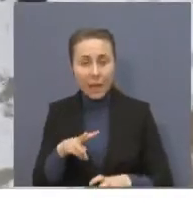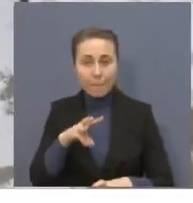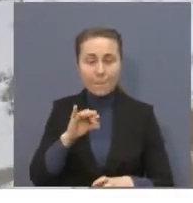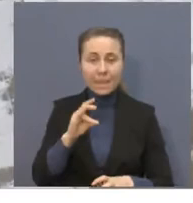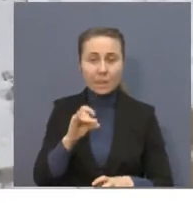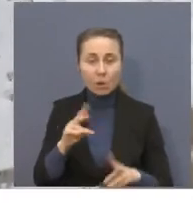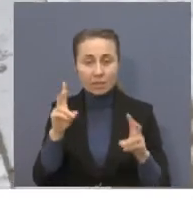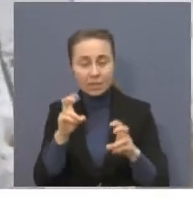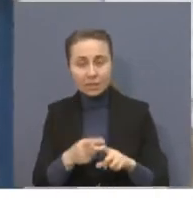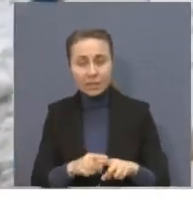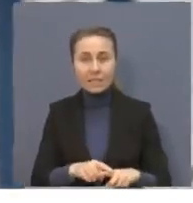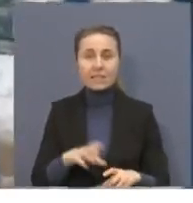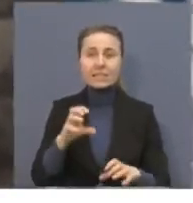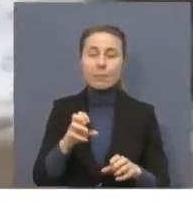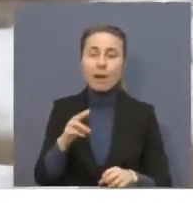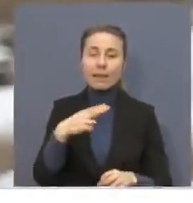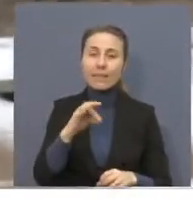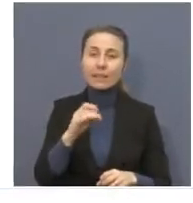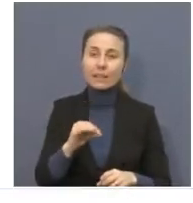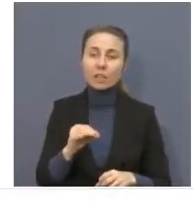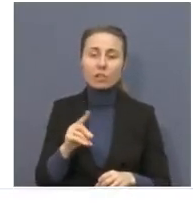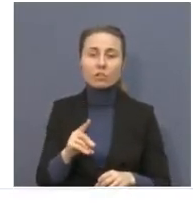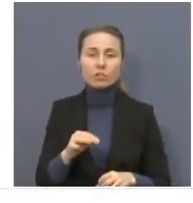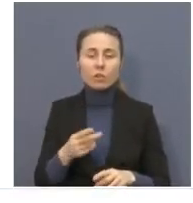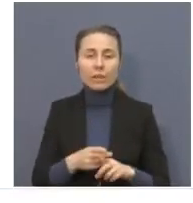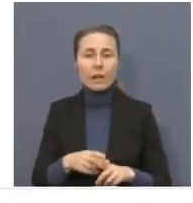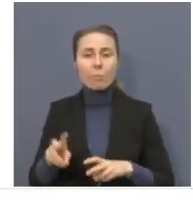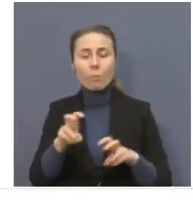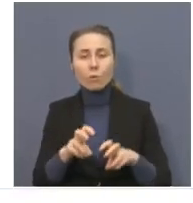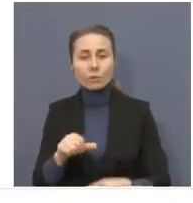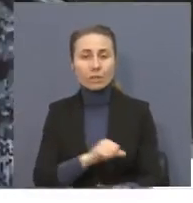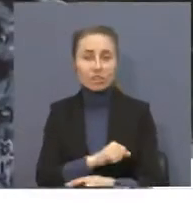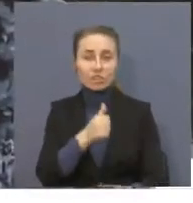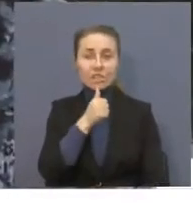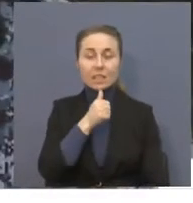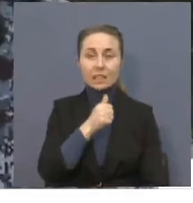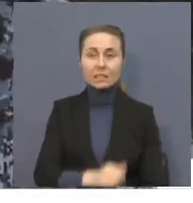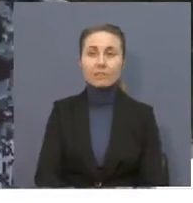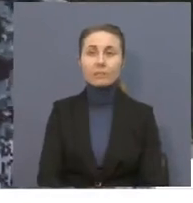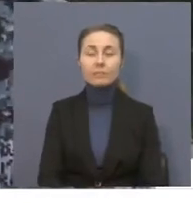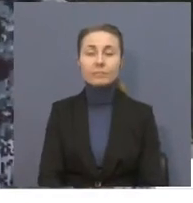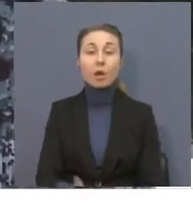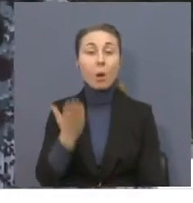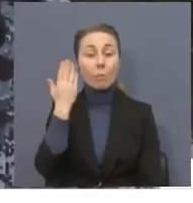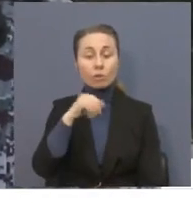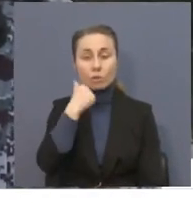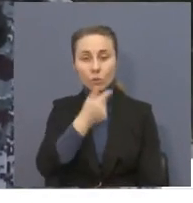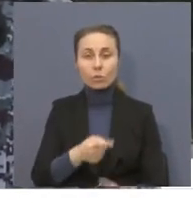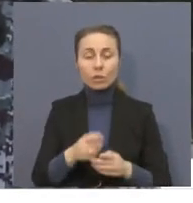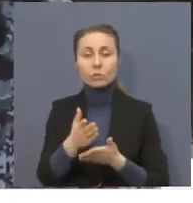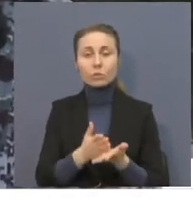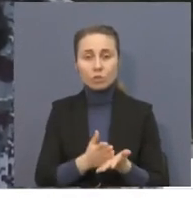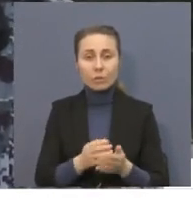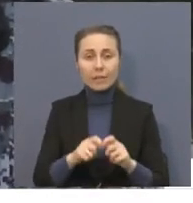службы, собаки-детекторы, штурмовое направление, поиск наркотических средств. За прошлый год